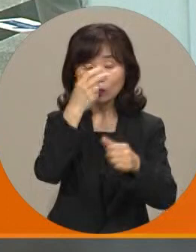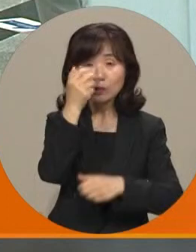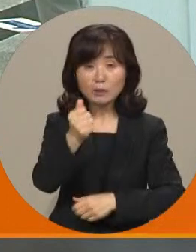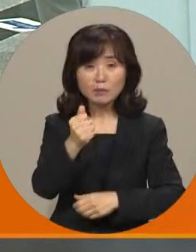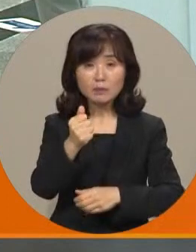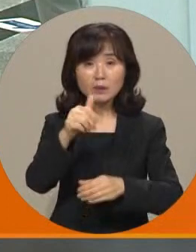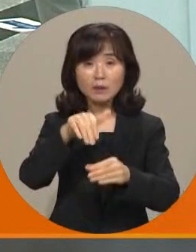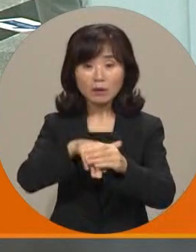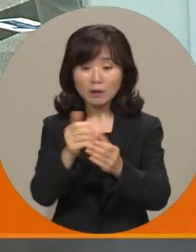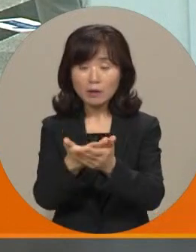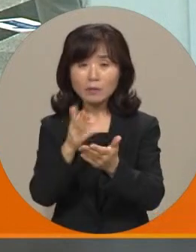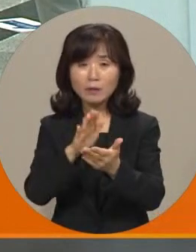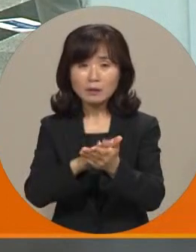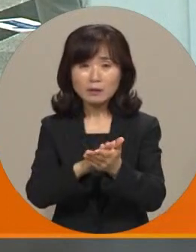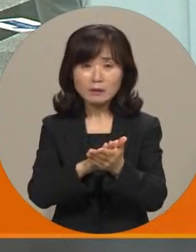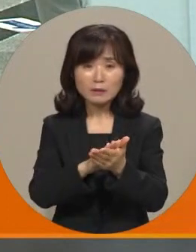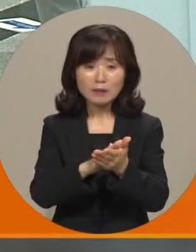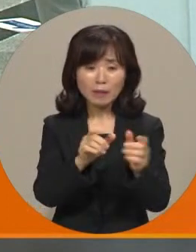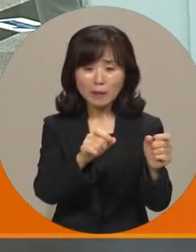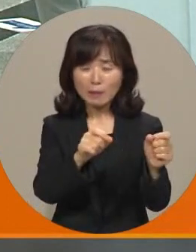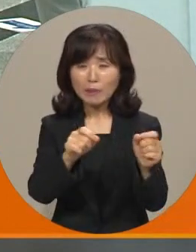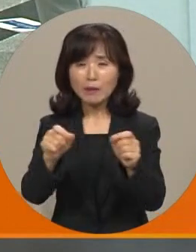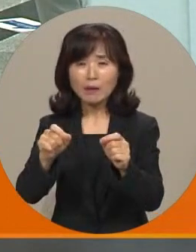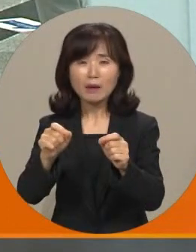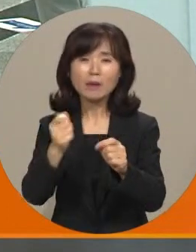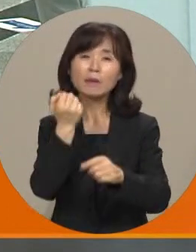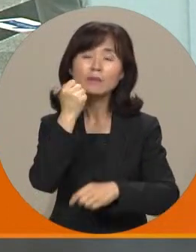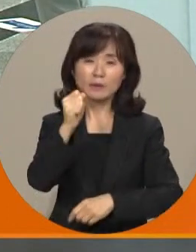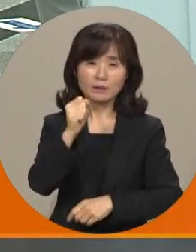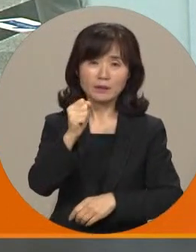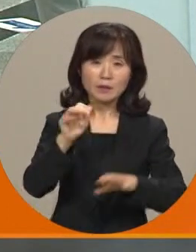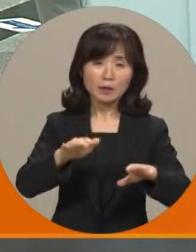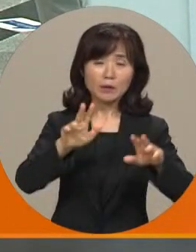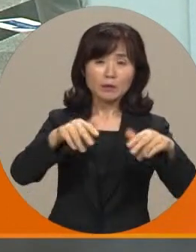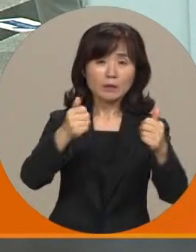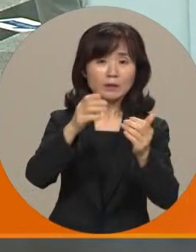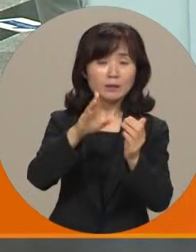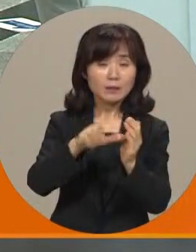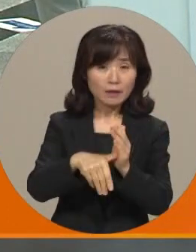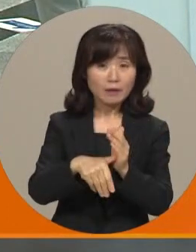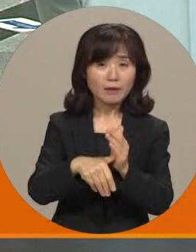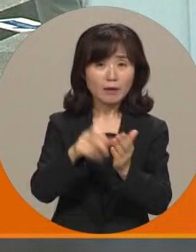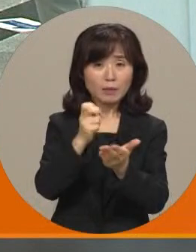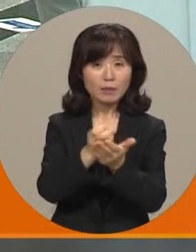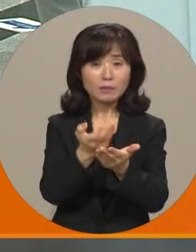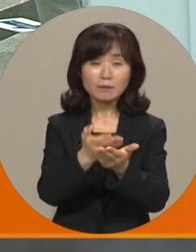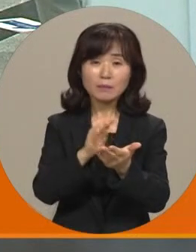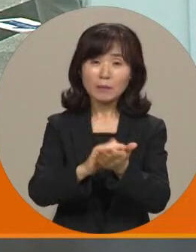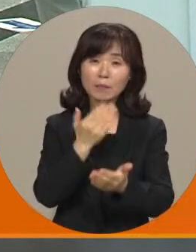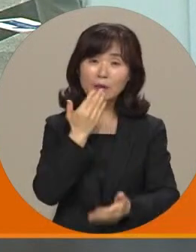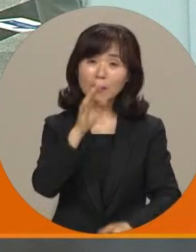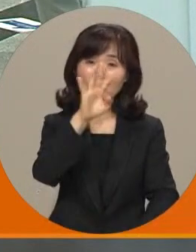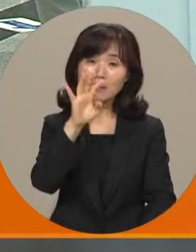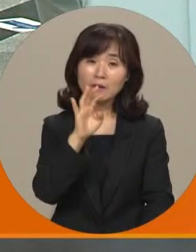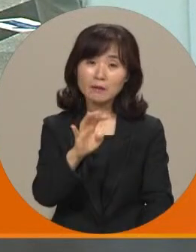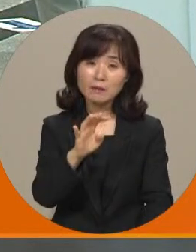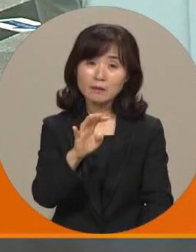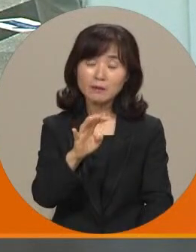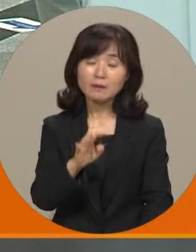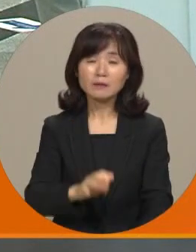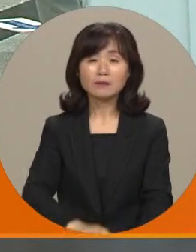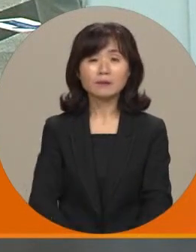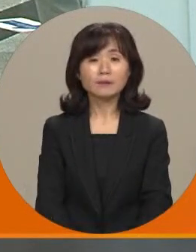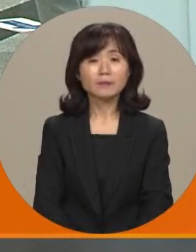우선순위에서 밀릴 가능성 마저 있어서 이번 국회에서 법률 개정이 가능할지도 미지수입니다 박광주